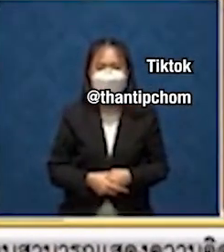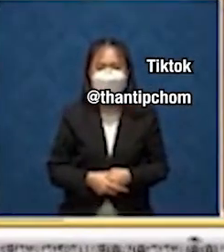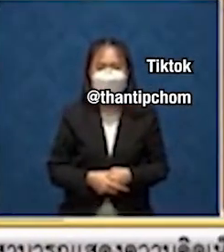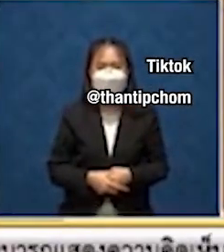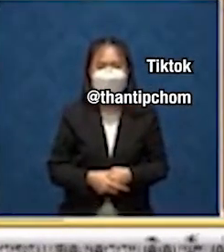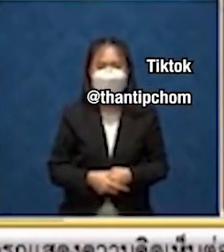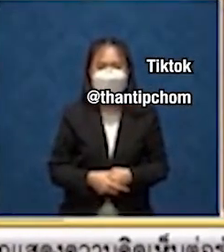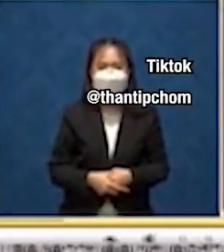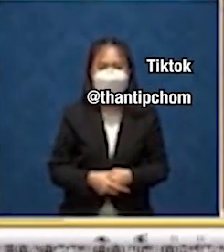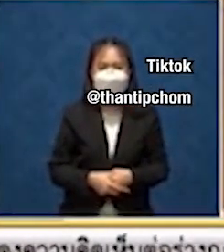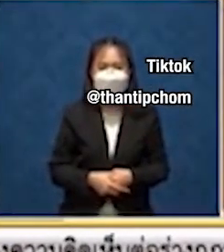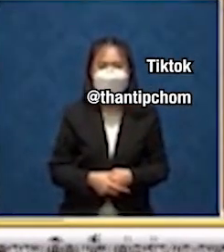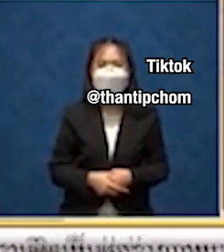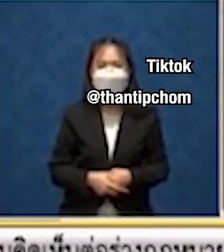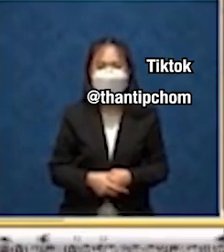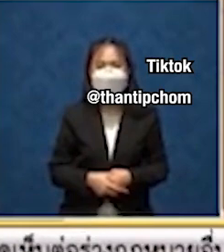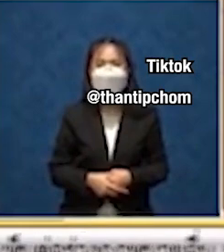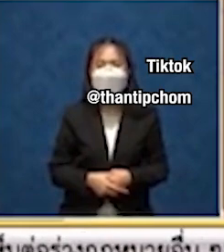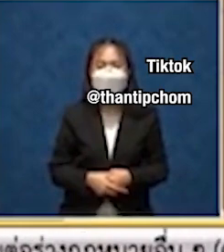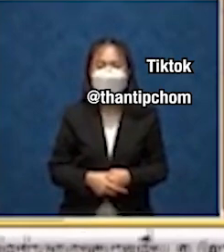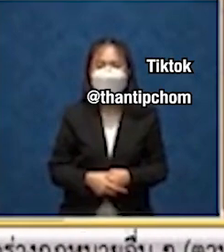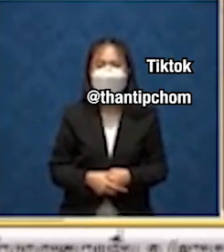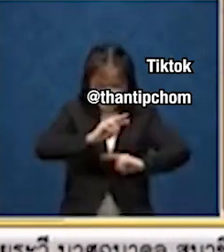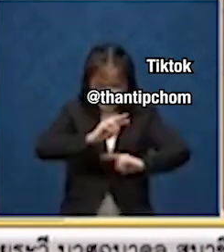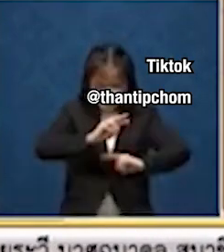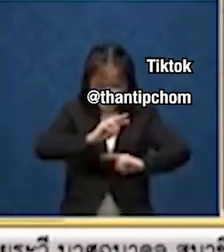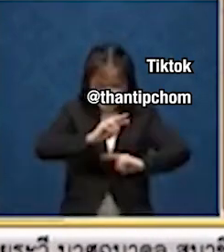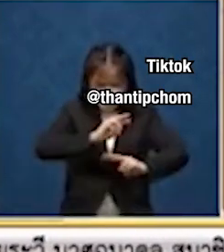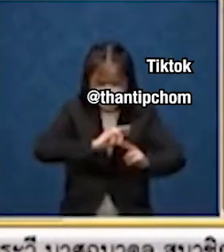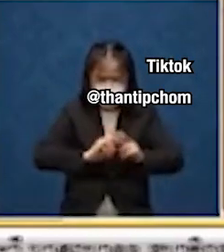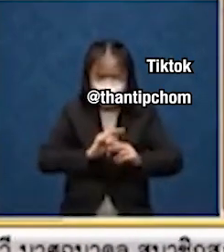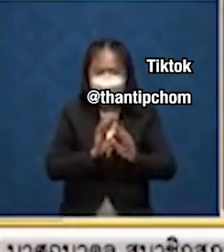ช่วงเนี่ยนายกต้องทำอย่างนี้นะฮะเดี๋ยวลองดูคลิปนี